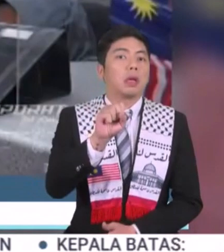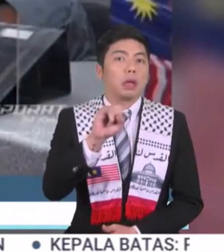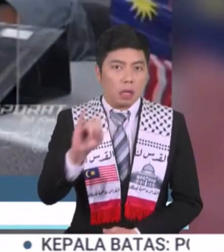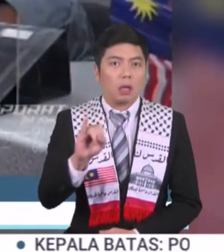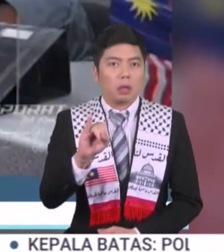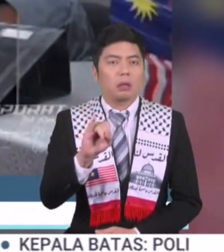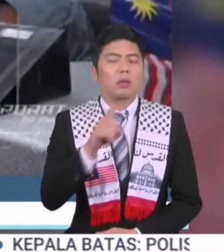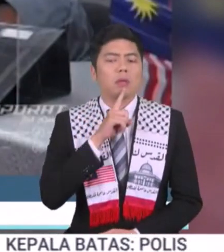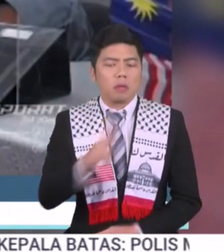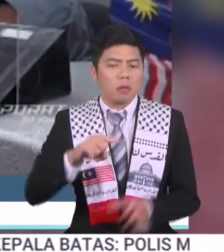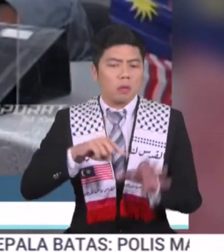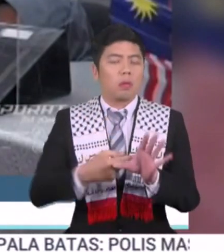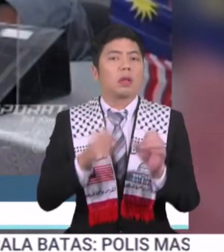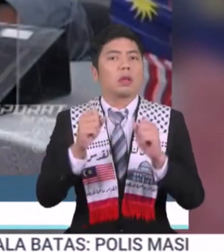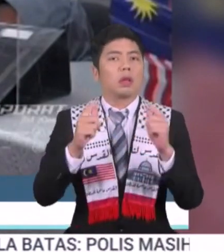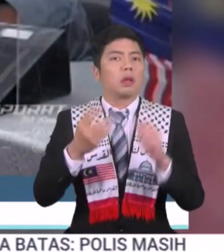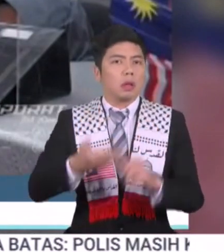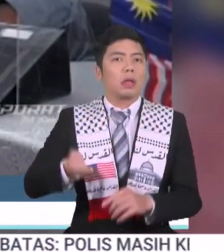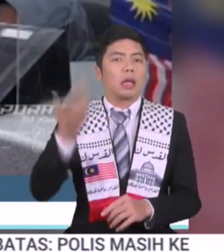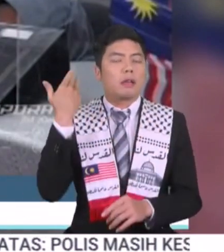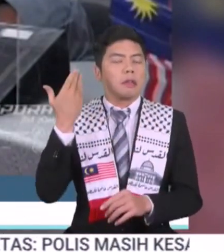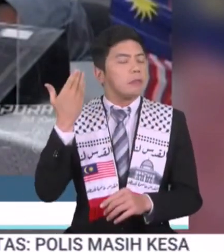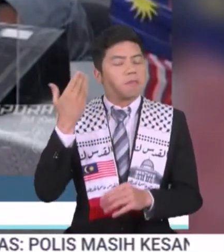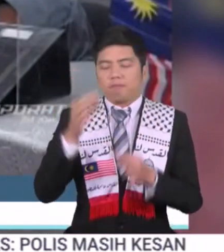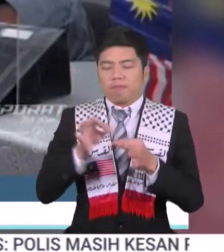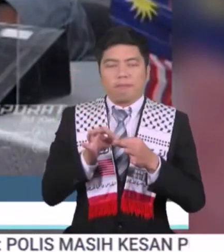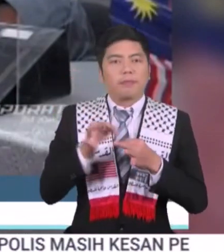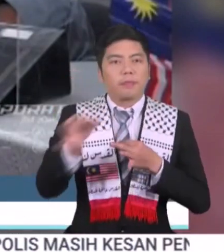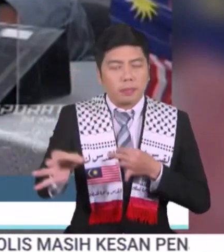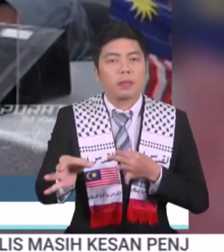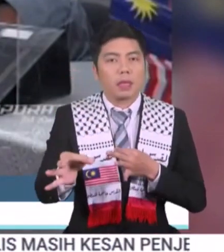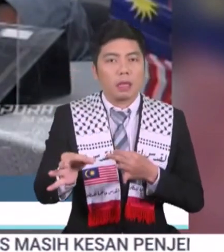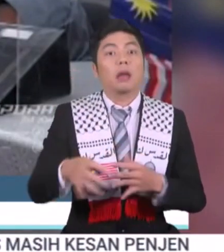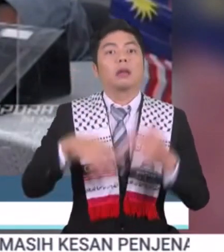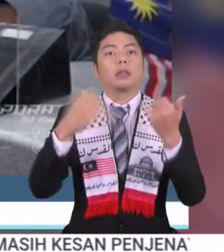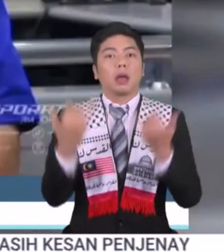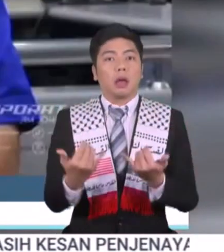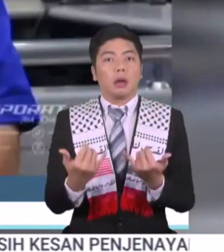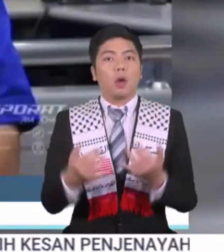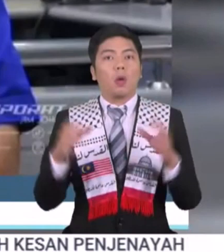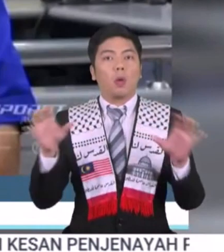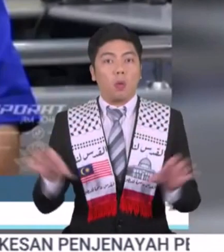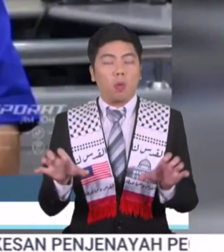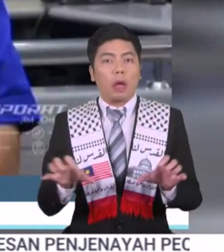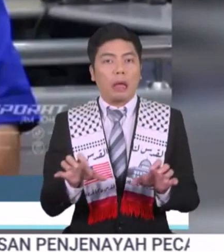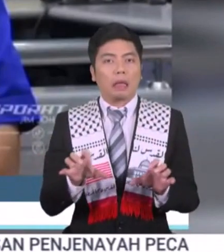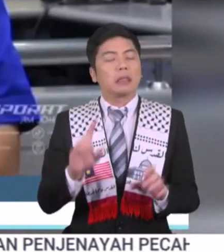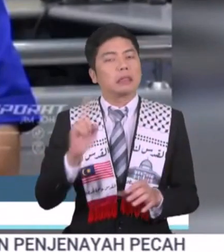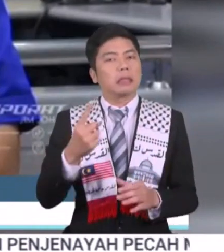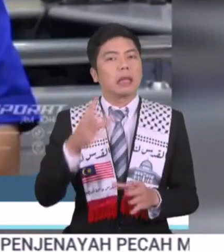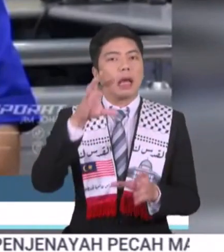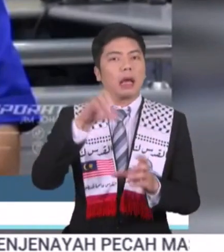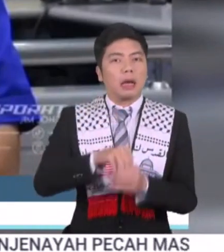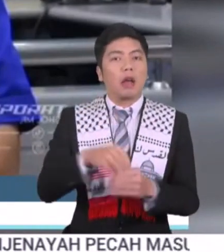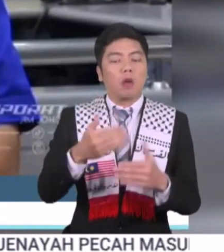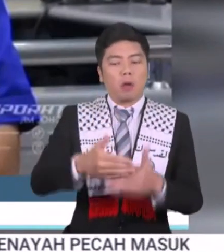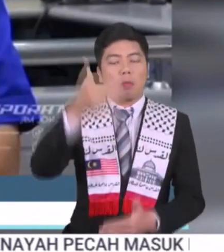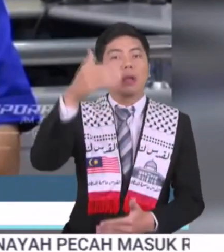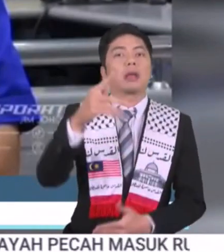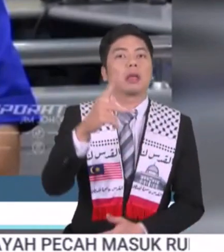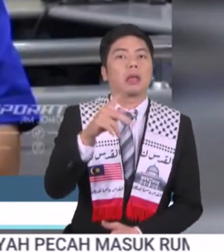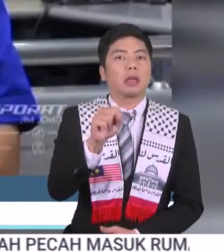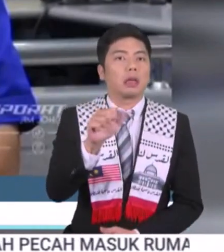BSI yang sepatutnya bermula Sabtu lepas terpaksa ditangguh. Ketika ini pelaksanaannya hanya di Kompleks Sultan Abu